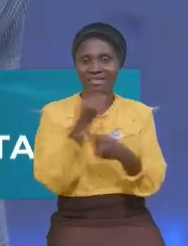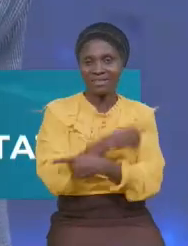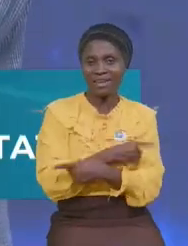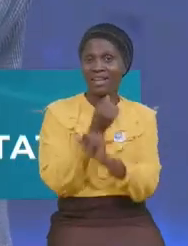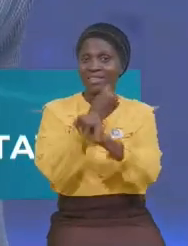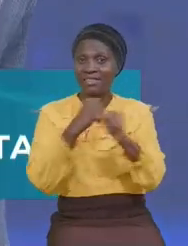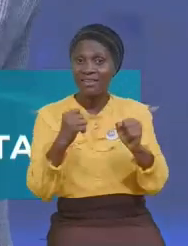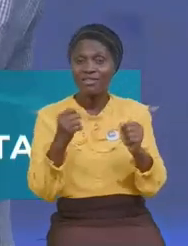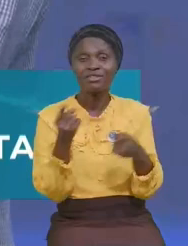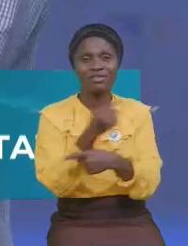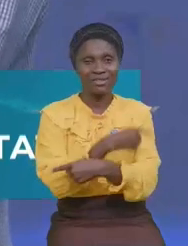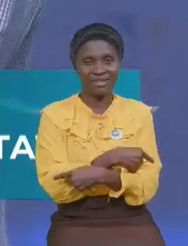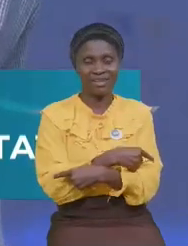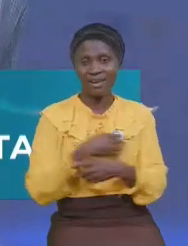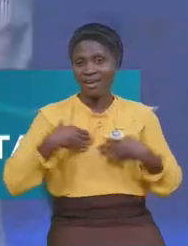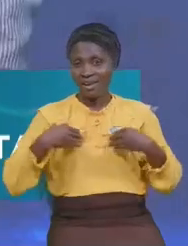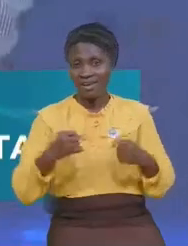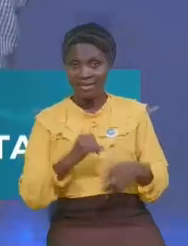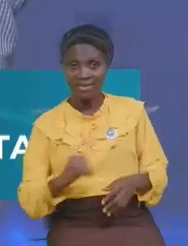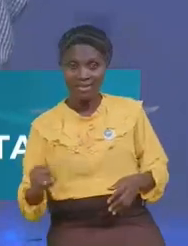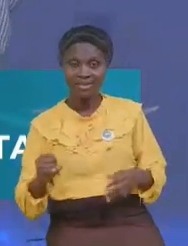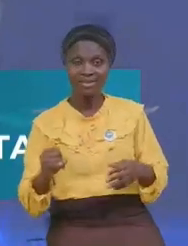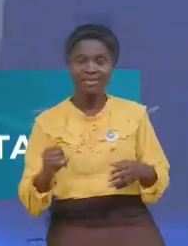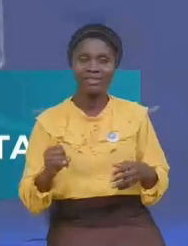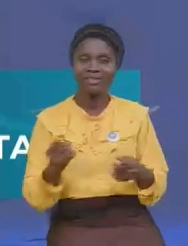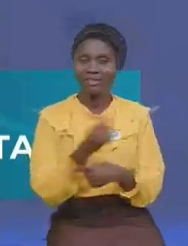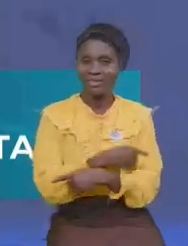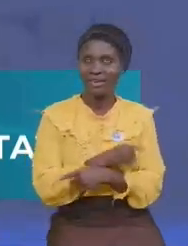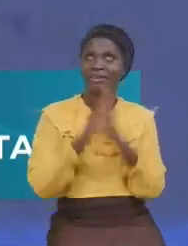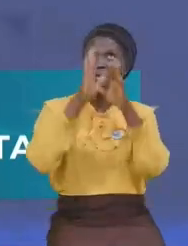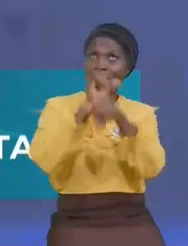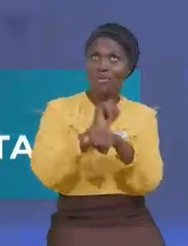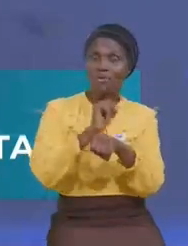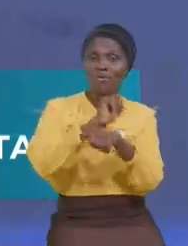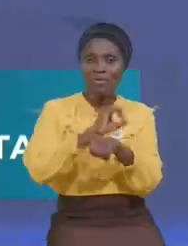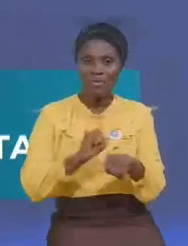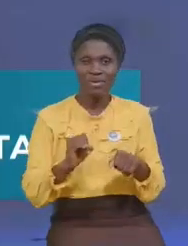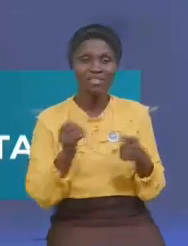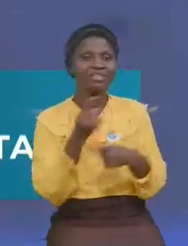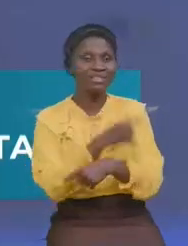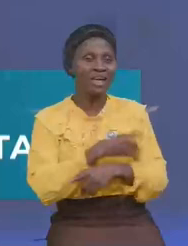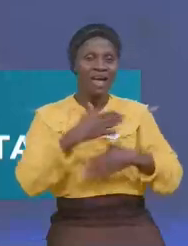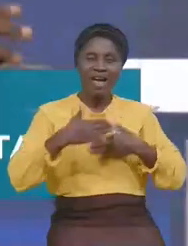du salut, le jour de guérison, le jour de miracle.